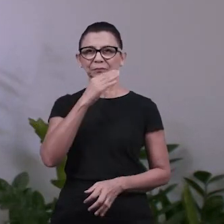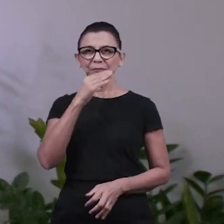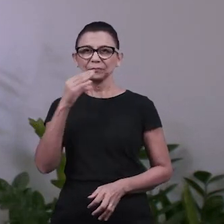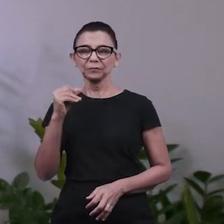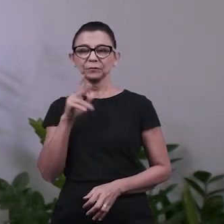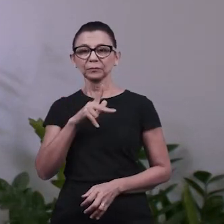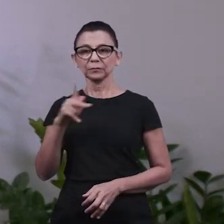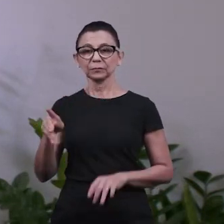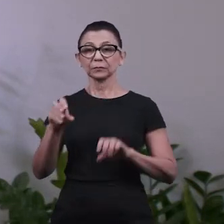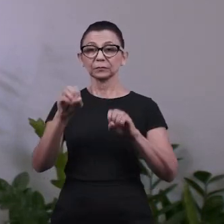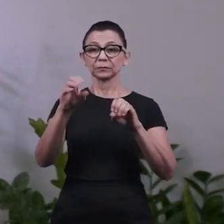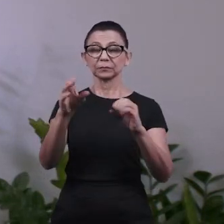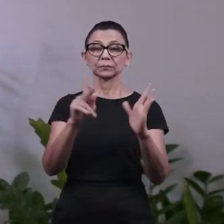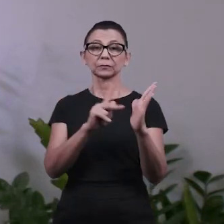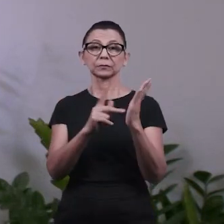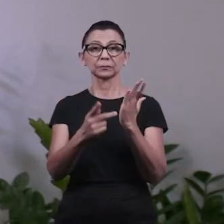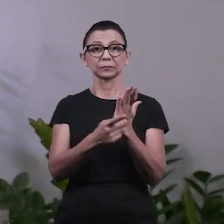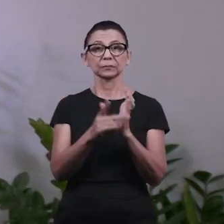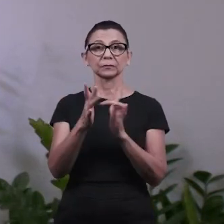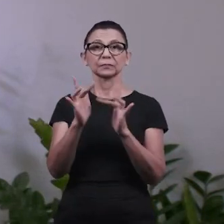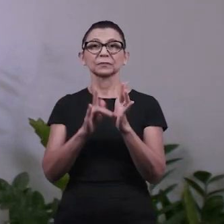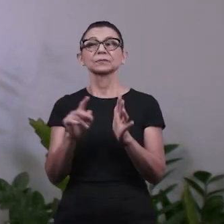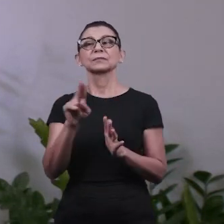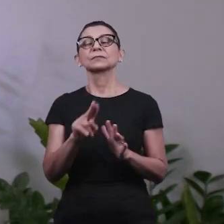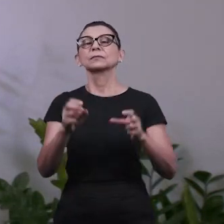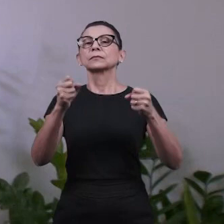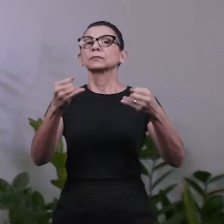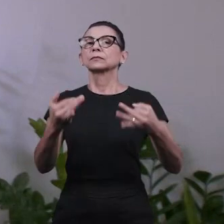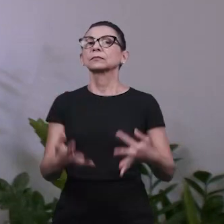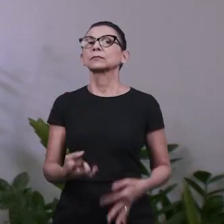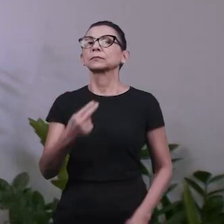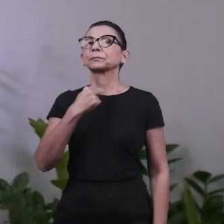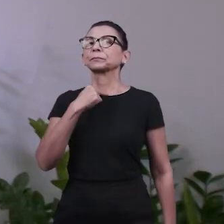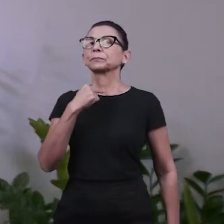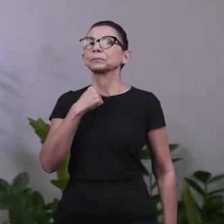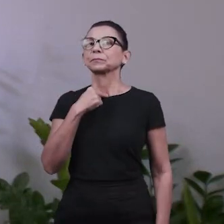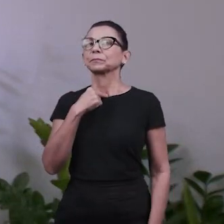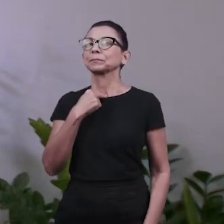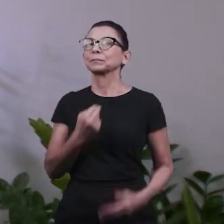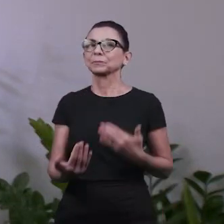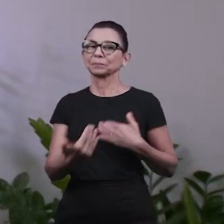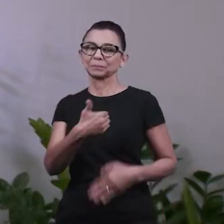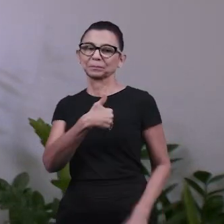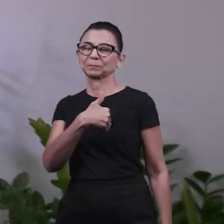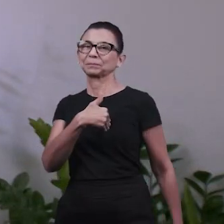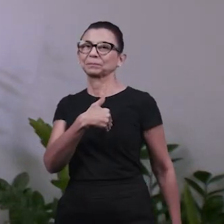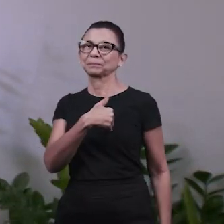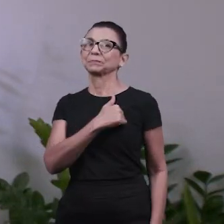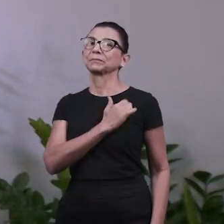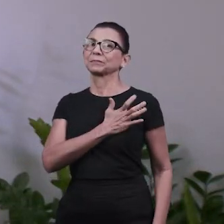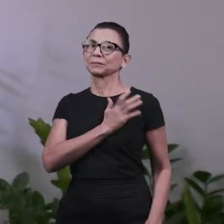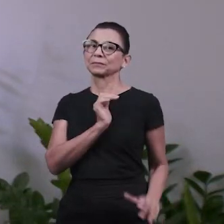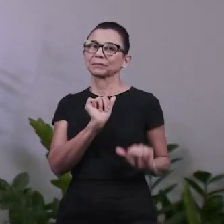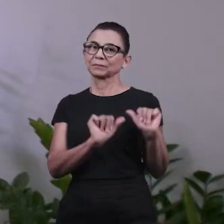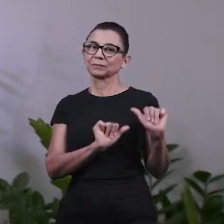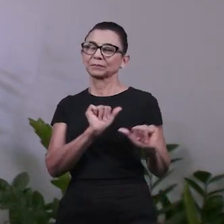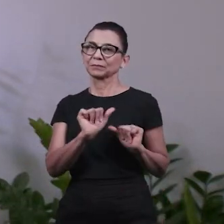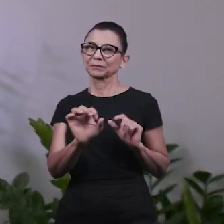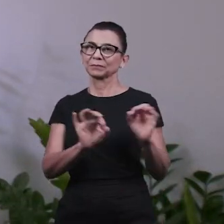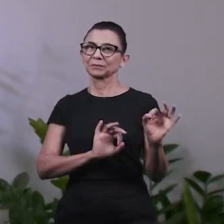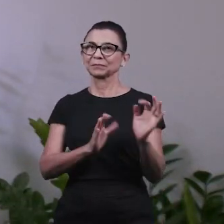a utilisée pour expliquer ce que nous pouvons entrer dans nos vies pour changer le projet du